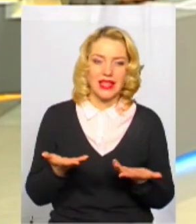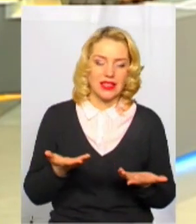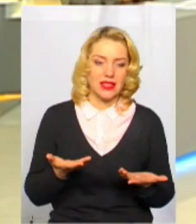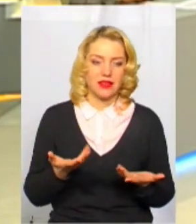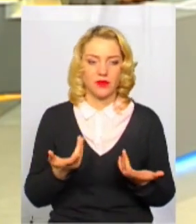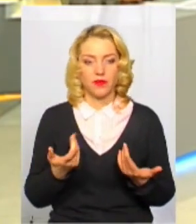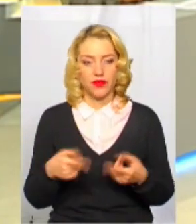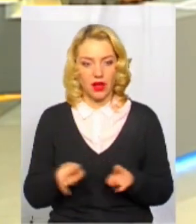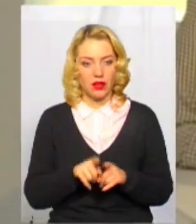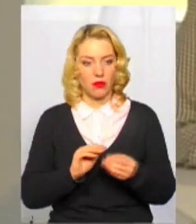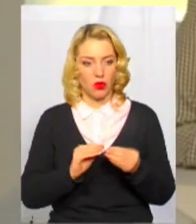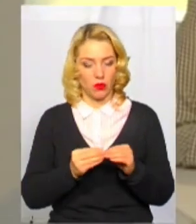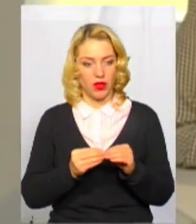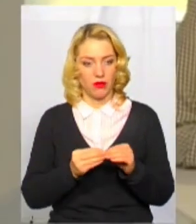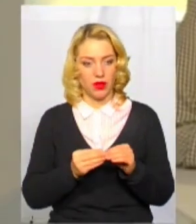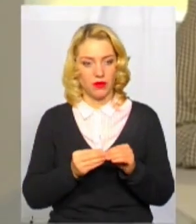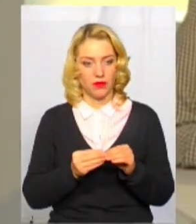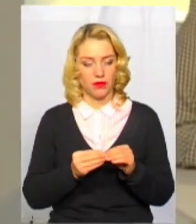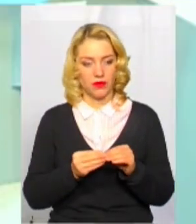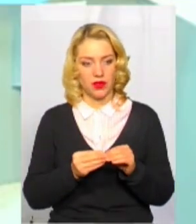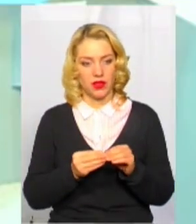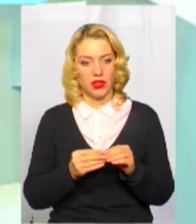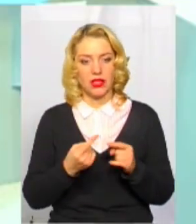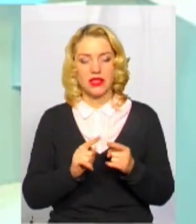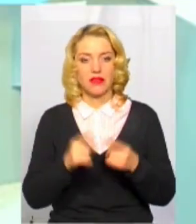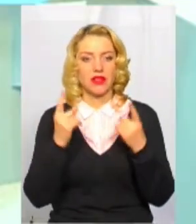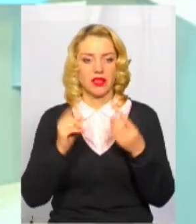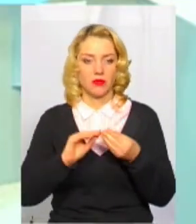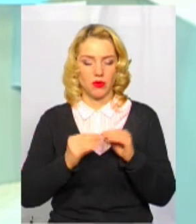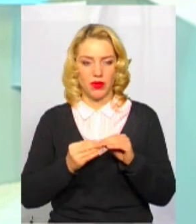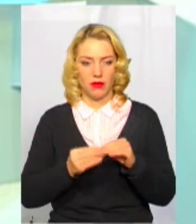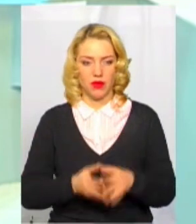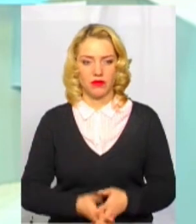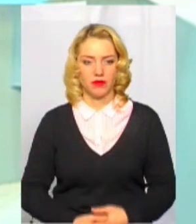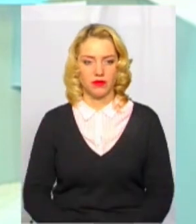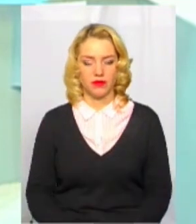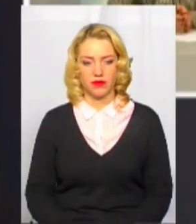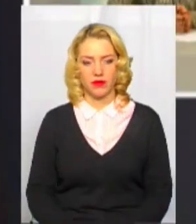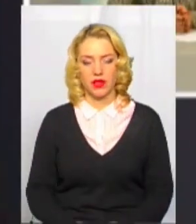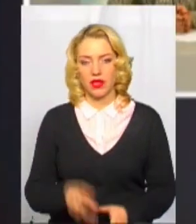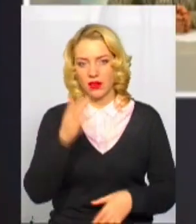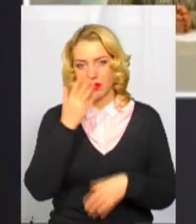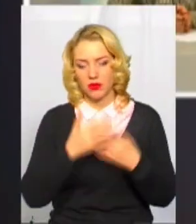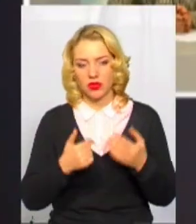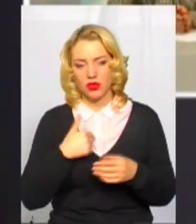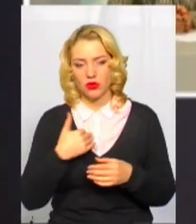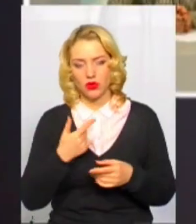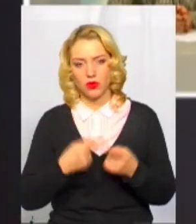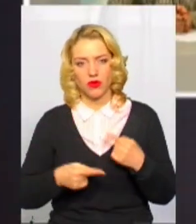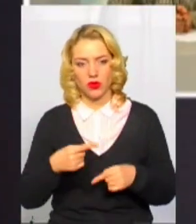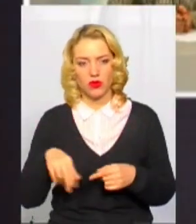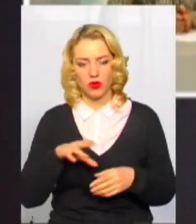ну... Проблема винайшла. Це дуже велика проблема. Приходьте, будемо працювати в робочому порядку. Я хочу повернутися до